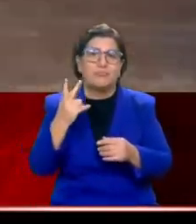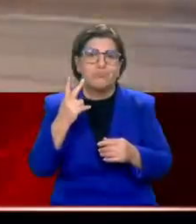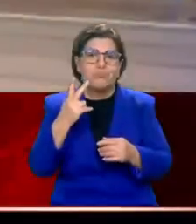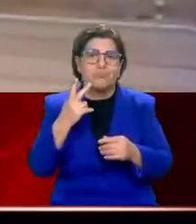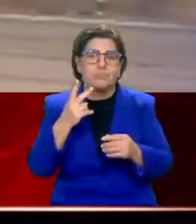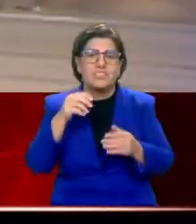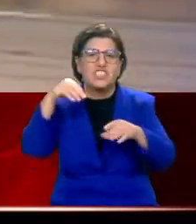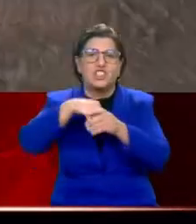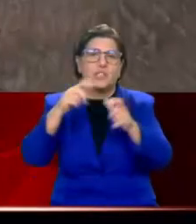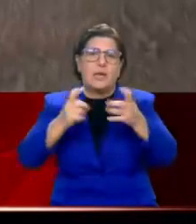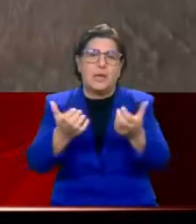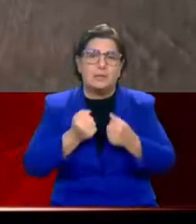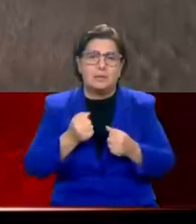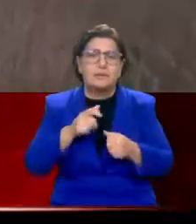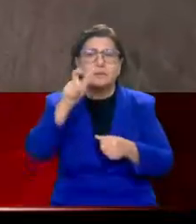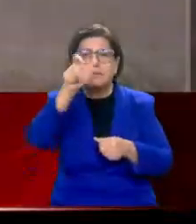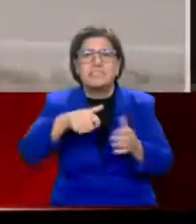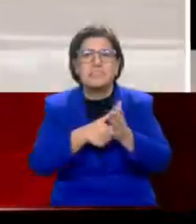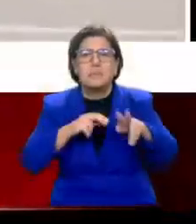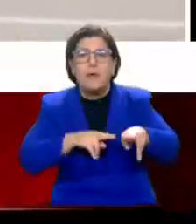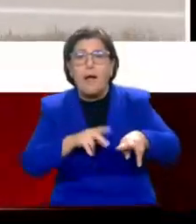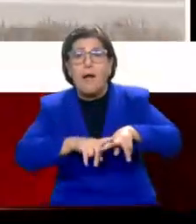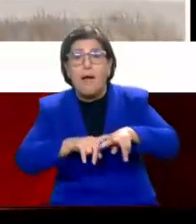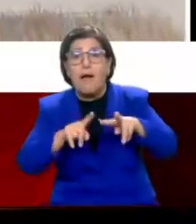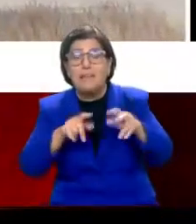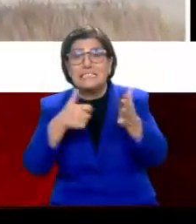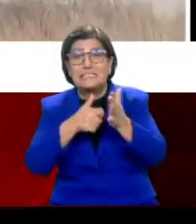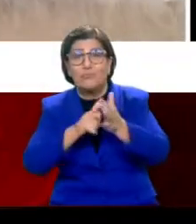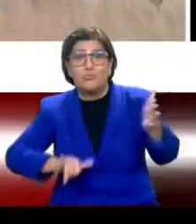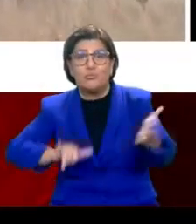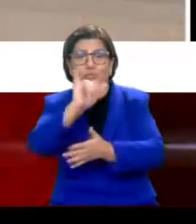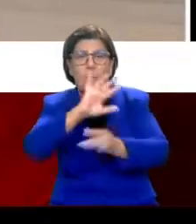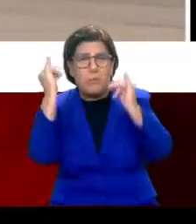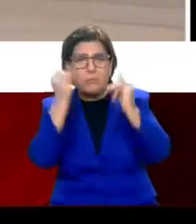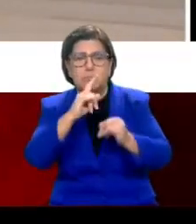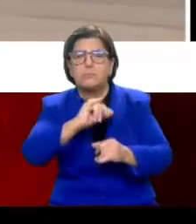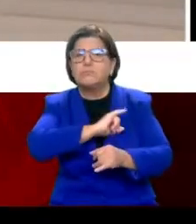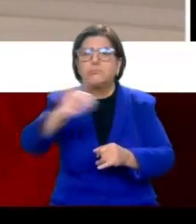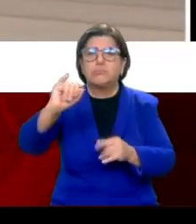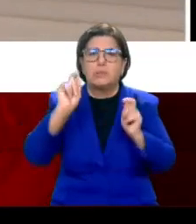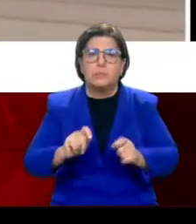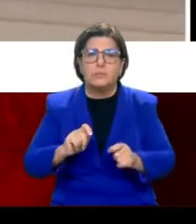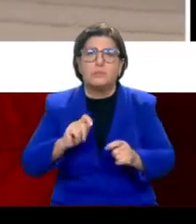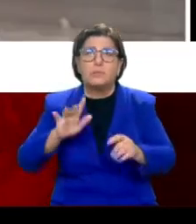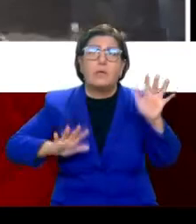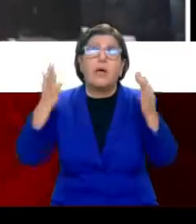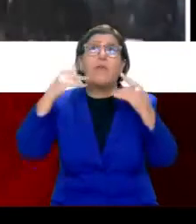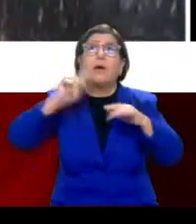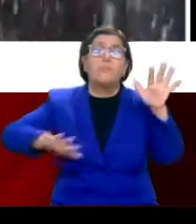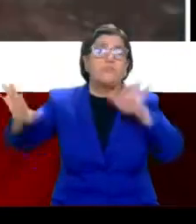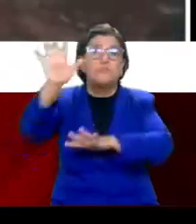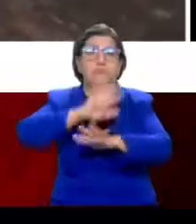katılacağını söyledi. Kaan'a gelen eleştirilere sert çıktı. Ula ne derseniz deyin, yaptık gökle buluşturduk.